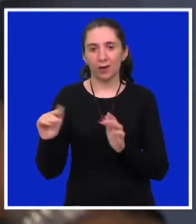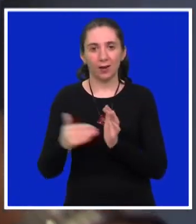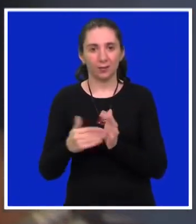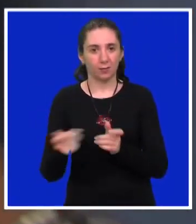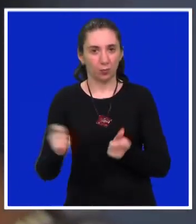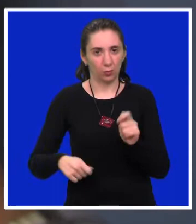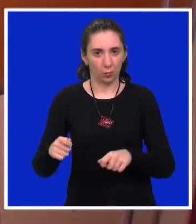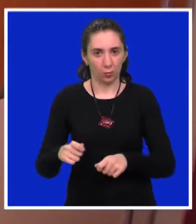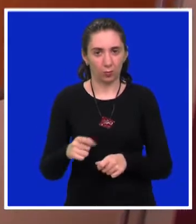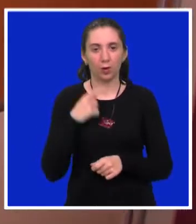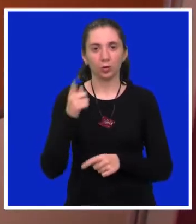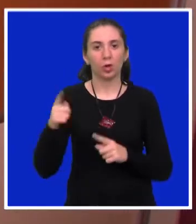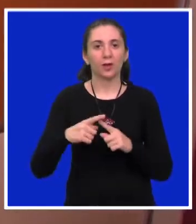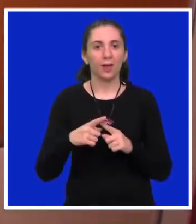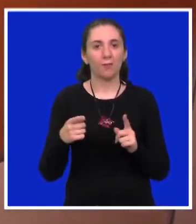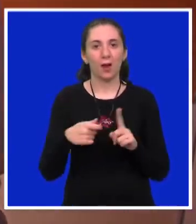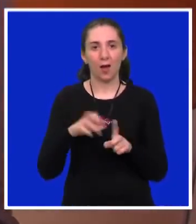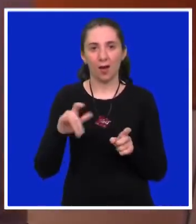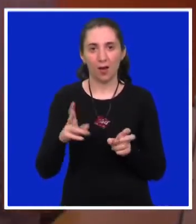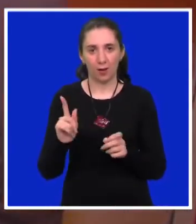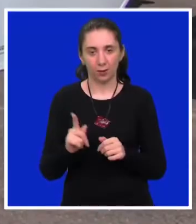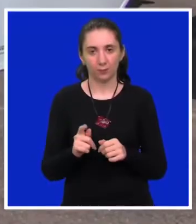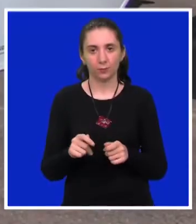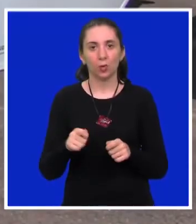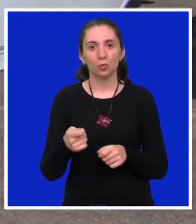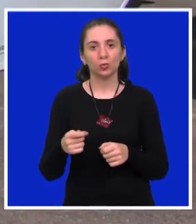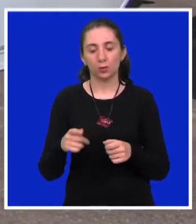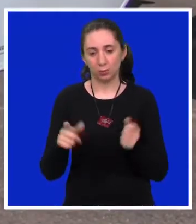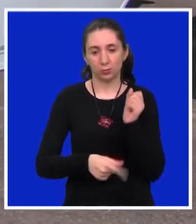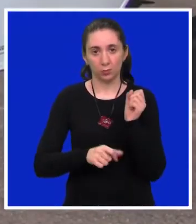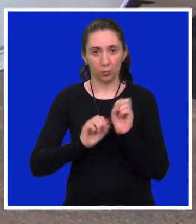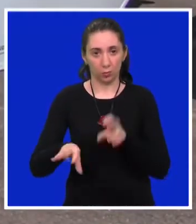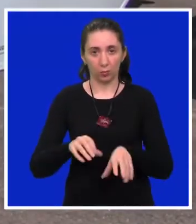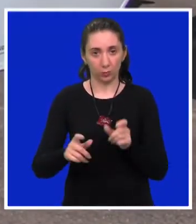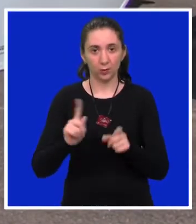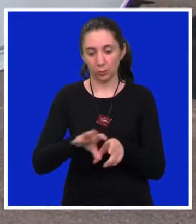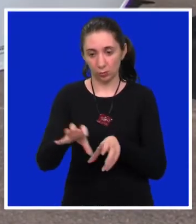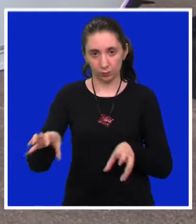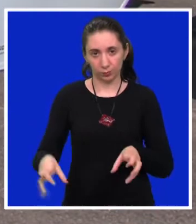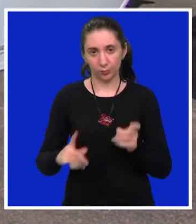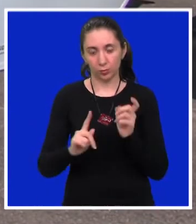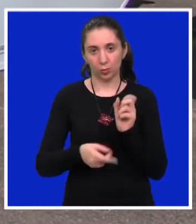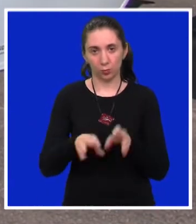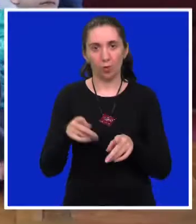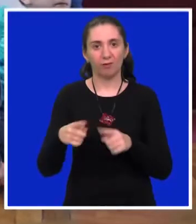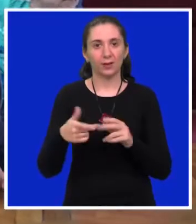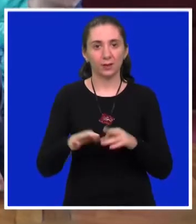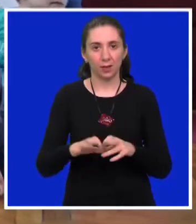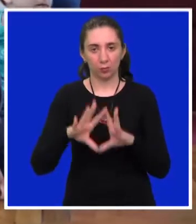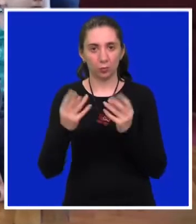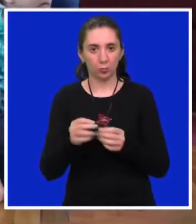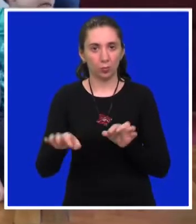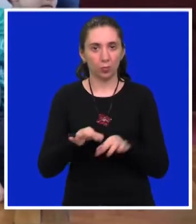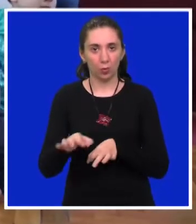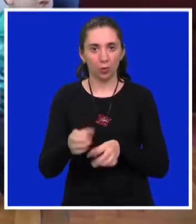i nepotrebnoj kupovini, ističe Tamara Kajari. Ključna stvar u gospodarenju otpadom je razdvajanje otpada. O ovoj